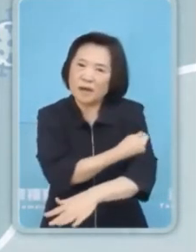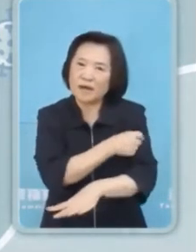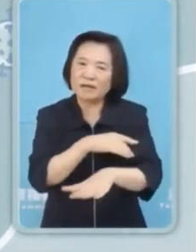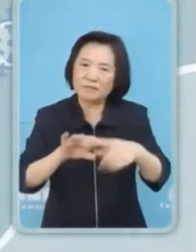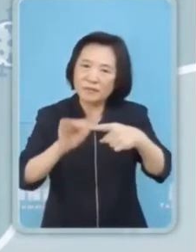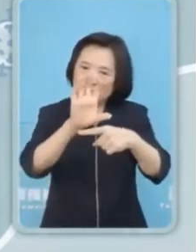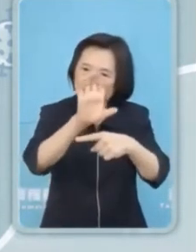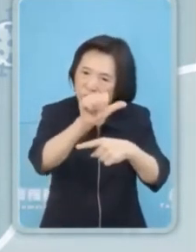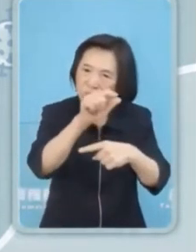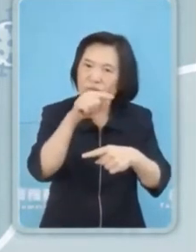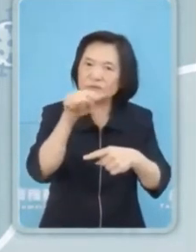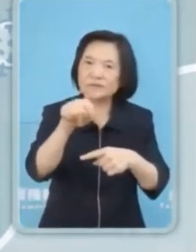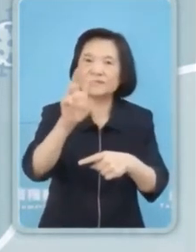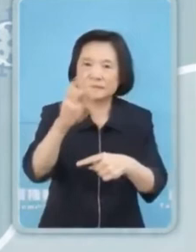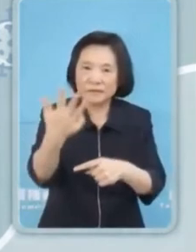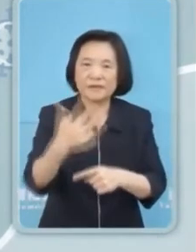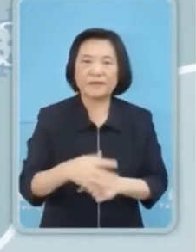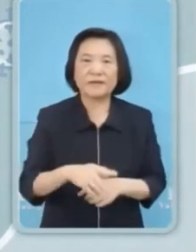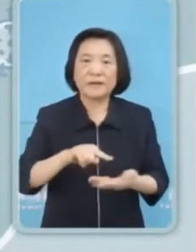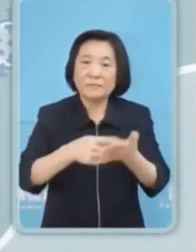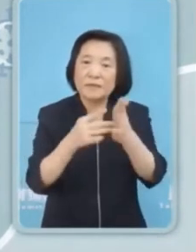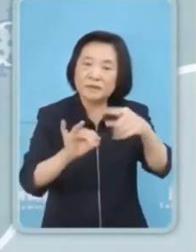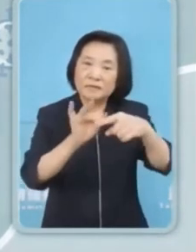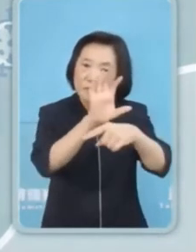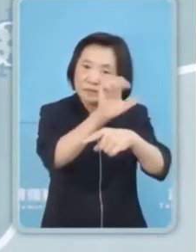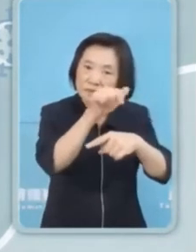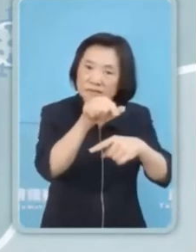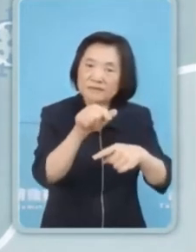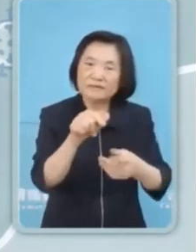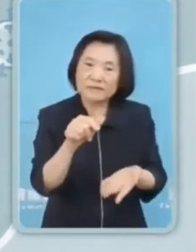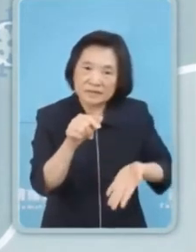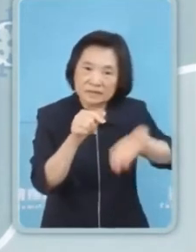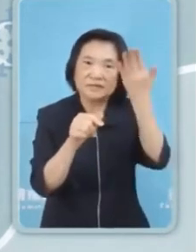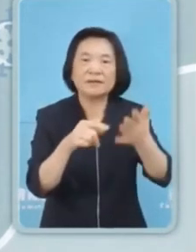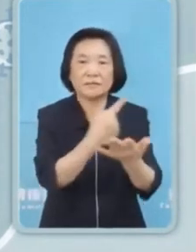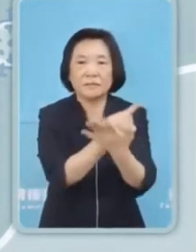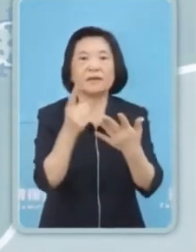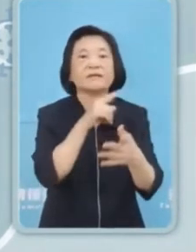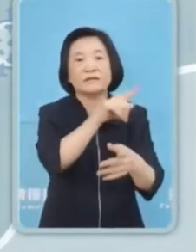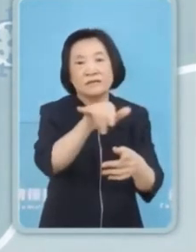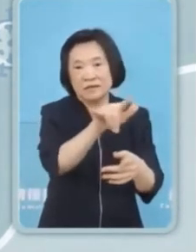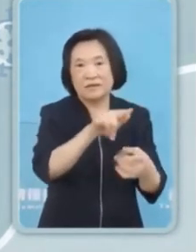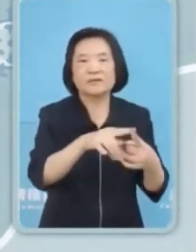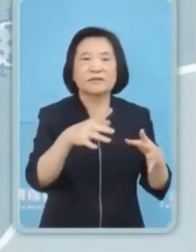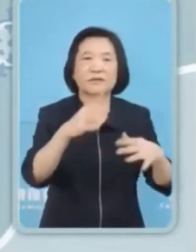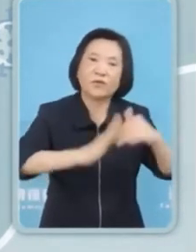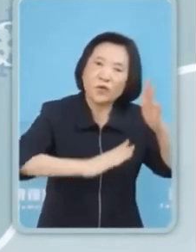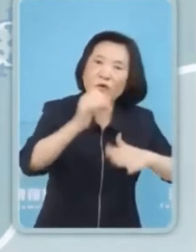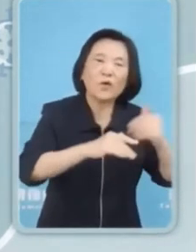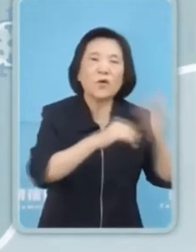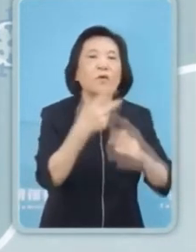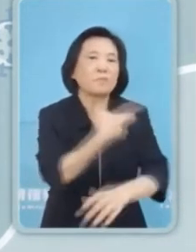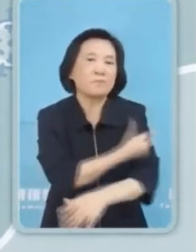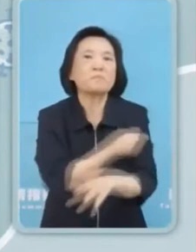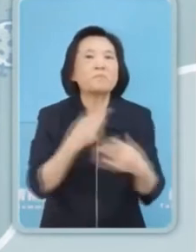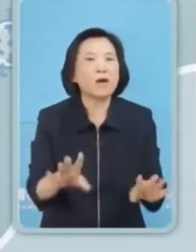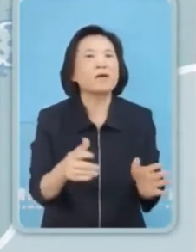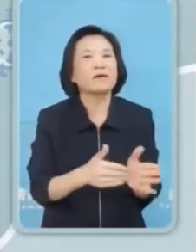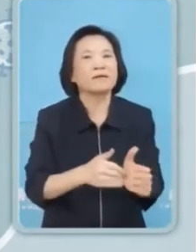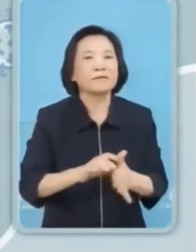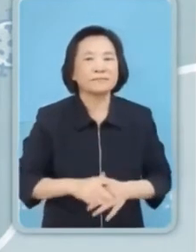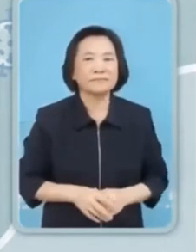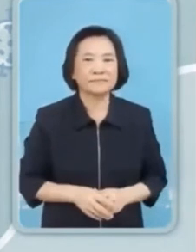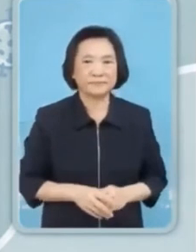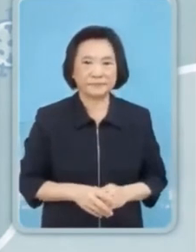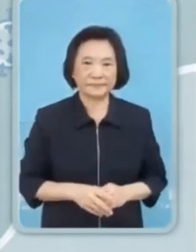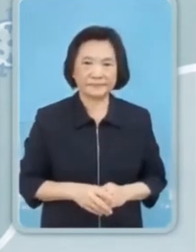达 95.38%， 也就是说有 95% 以上的我们的托育的这些伙伴都已经完成疫苗接种了。